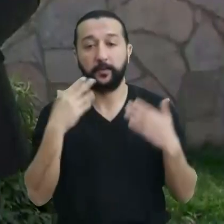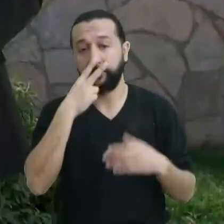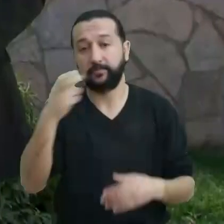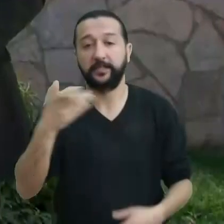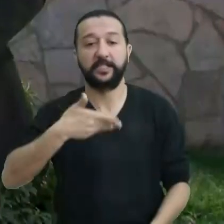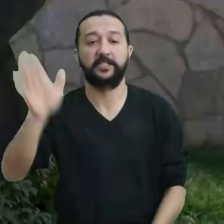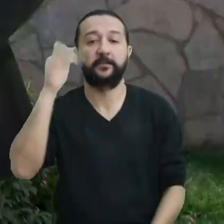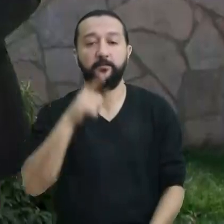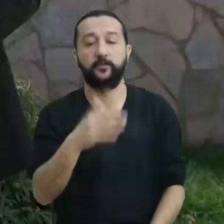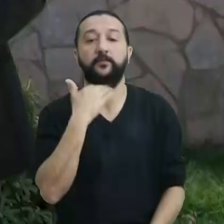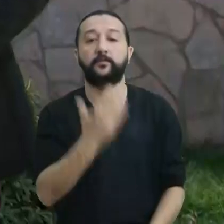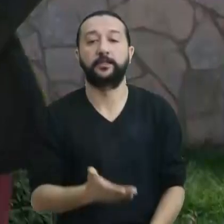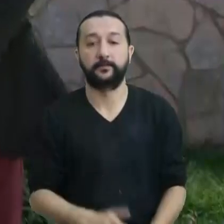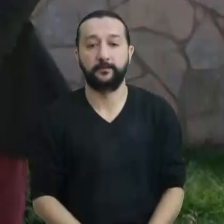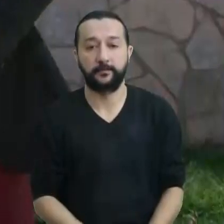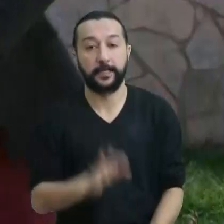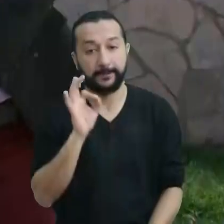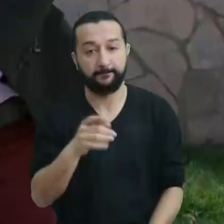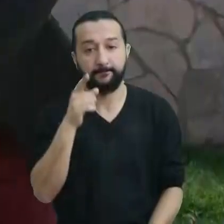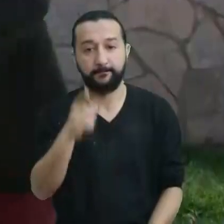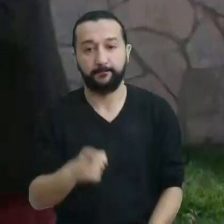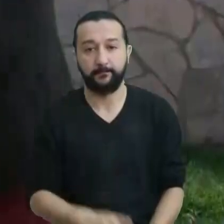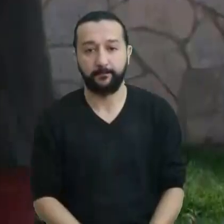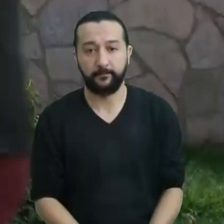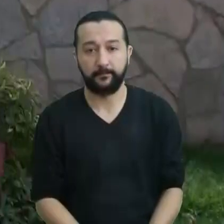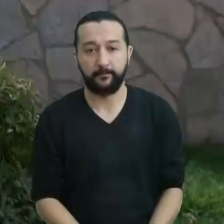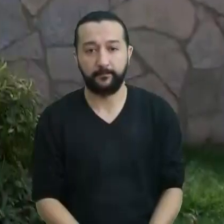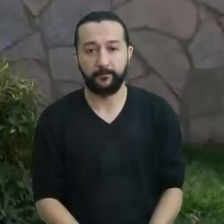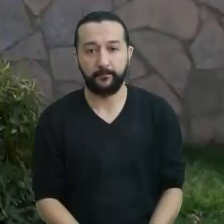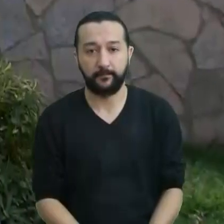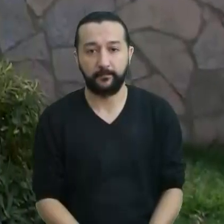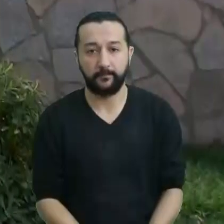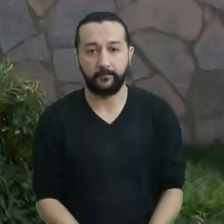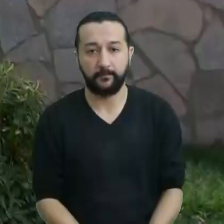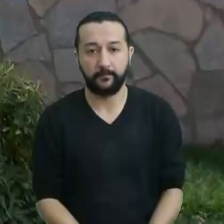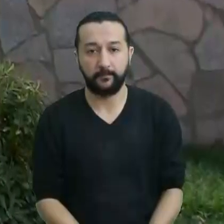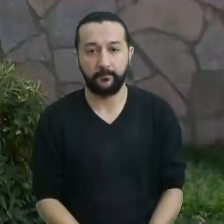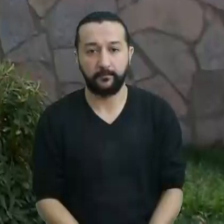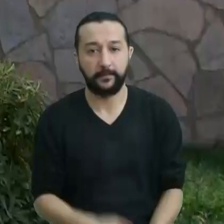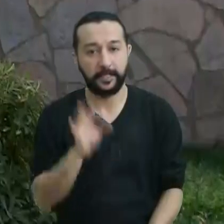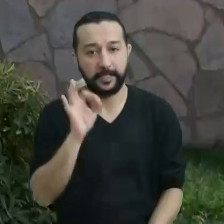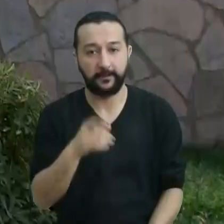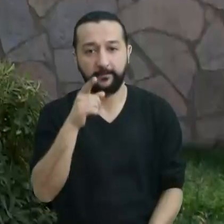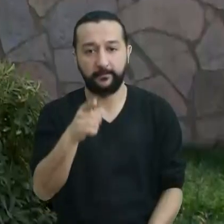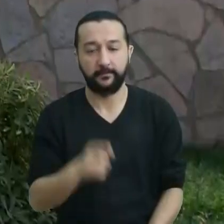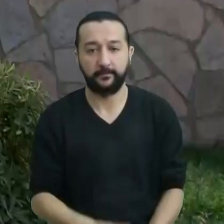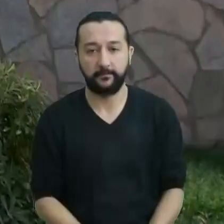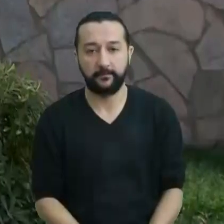uçar şimdi bu. Ha. Merdiven korkuluğunun üstündeki aydınlatmanın içine koydu.